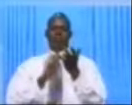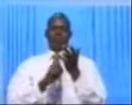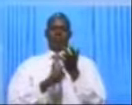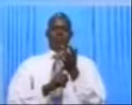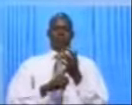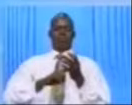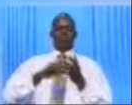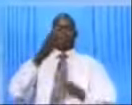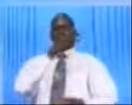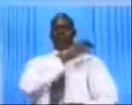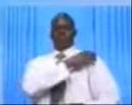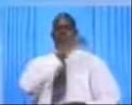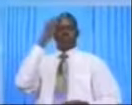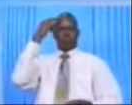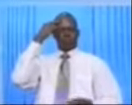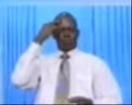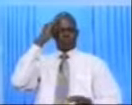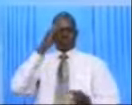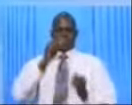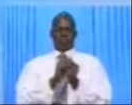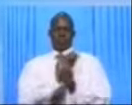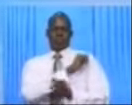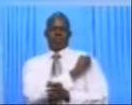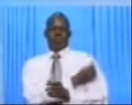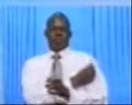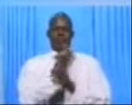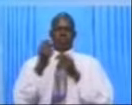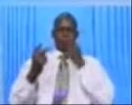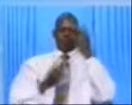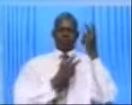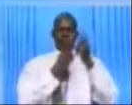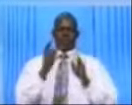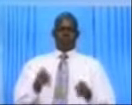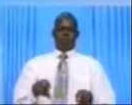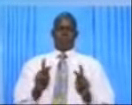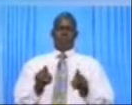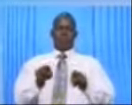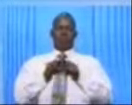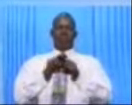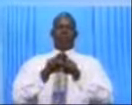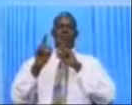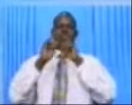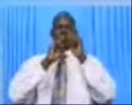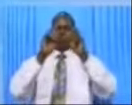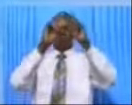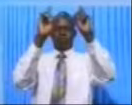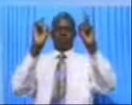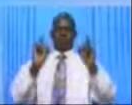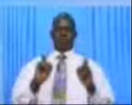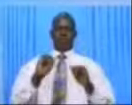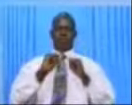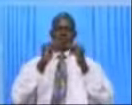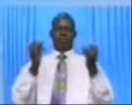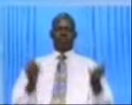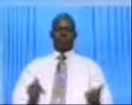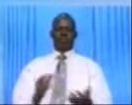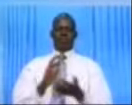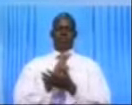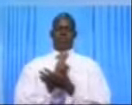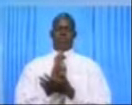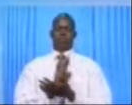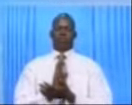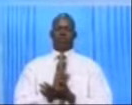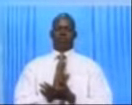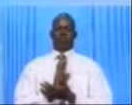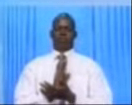gouvernement burkinabé avec les autorités ivoiriennes. Cette visite permettra aussi d'évoquer des questions d'actualité. Reportage à